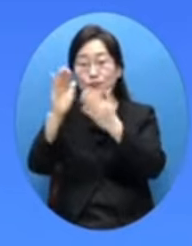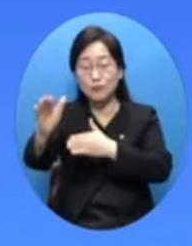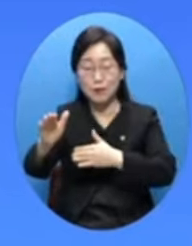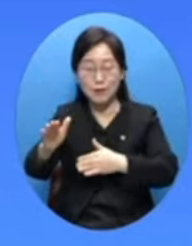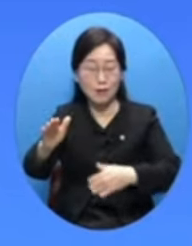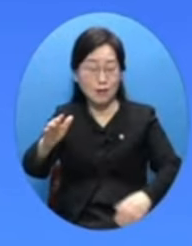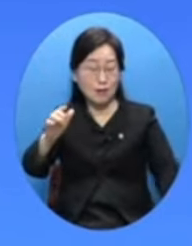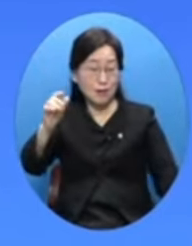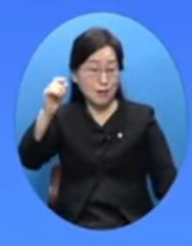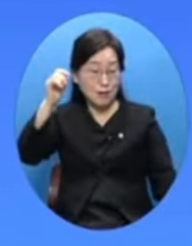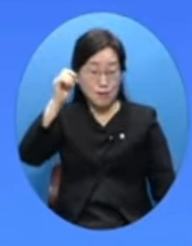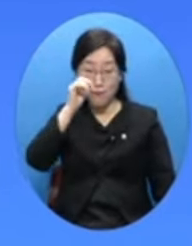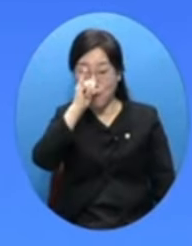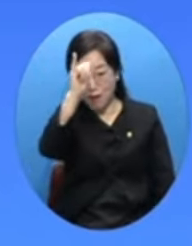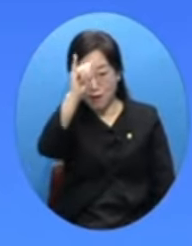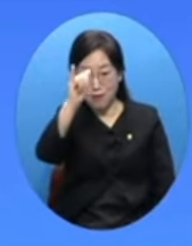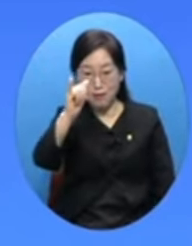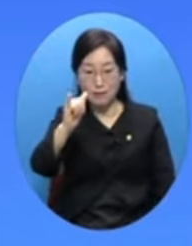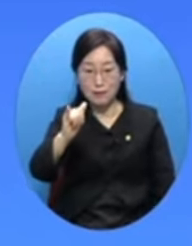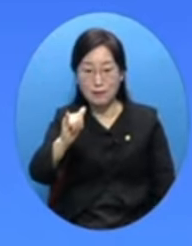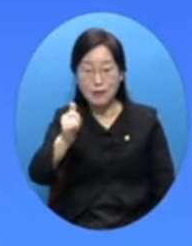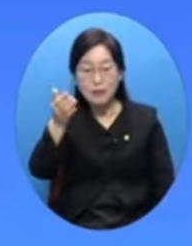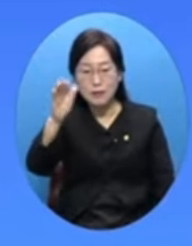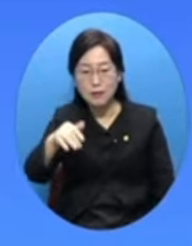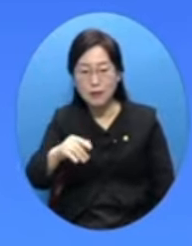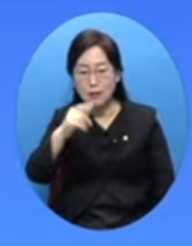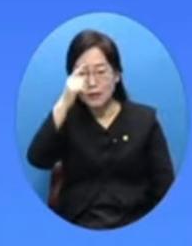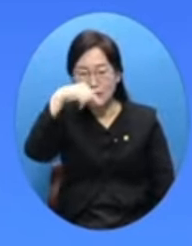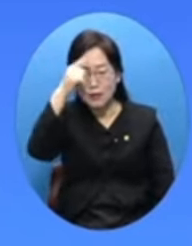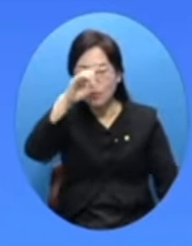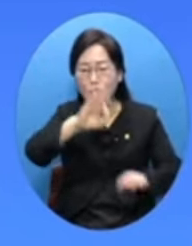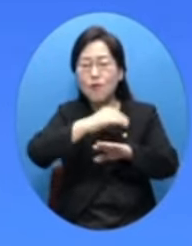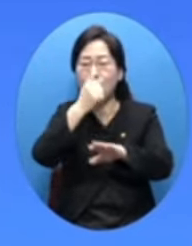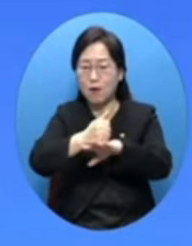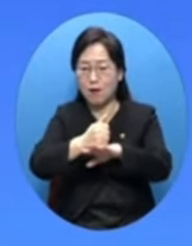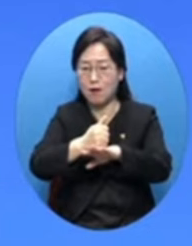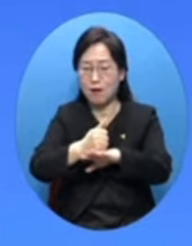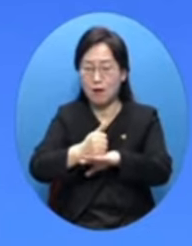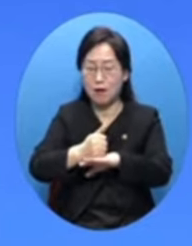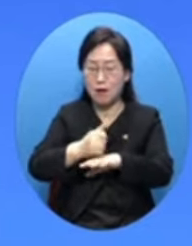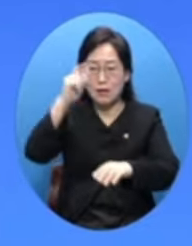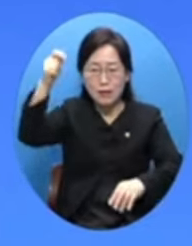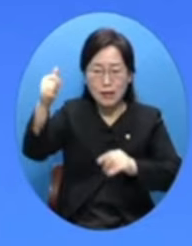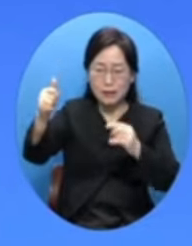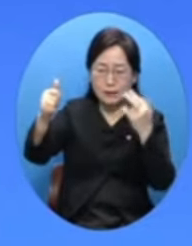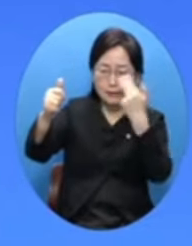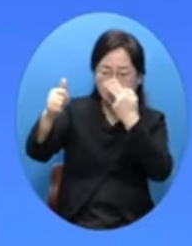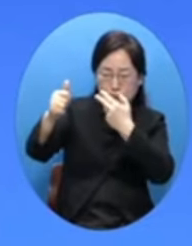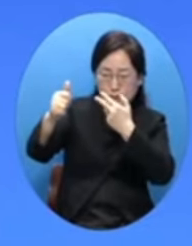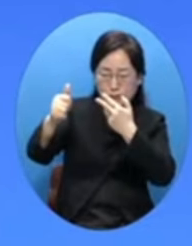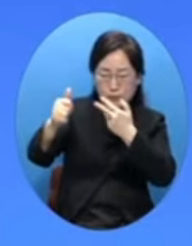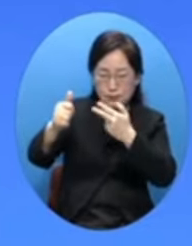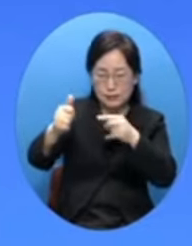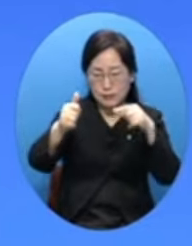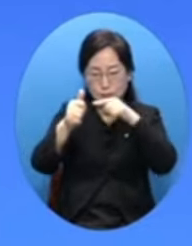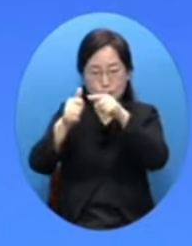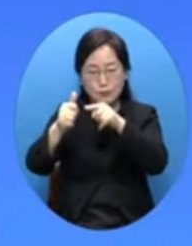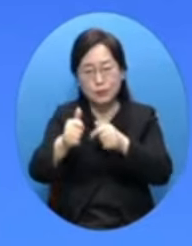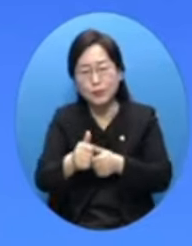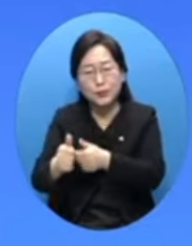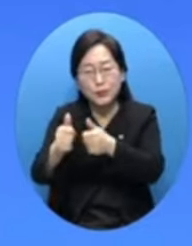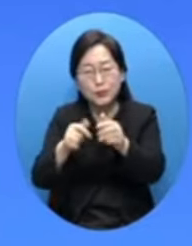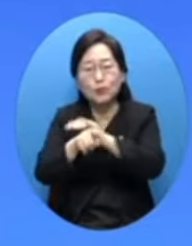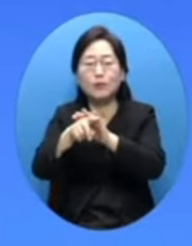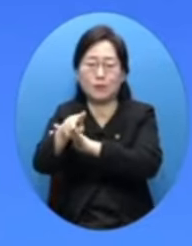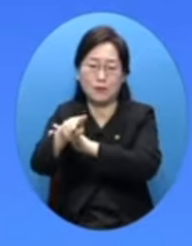사울왕이 그를 시기해서 그는 수년 동안 쫓겨다니는 신대가 되었습니다 나라의